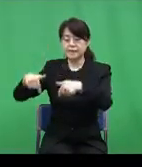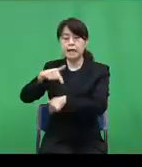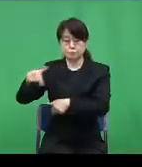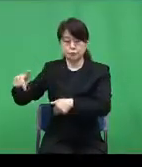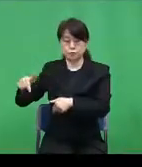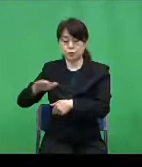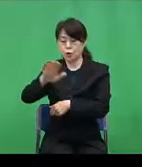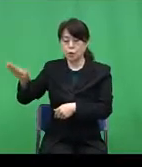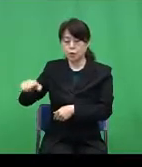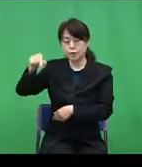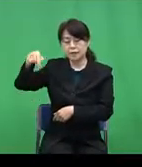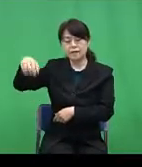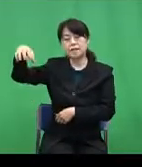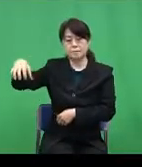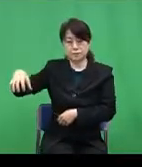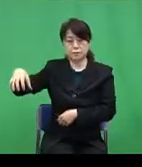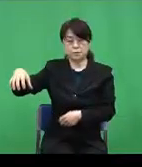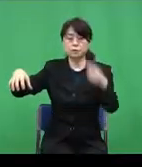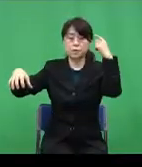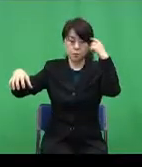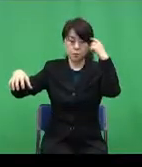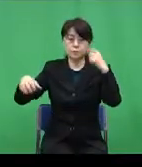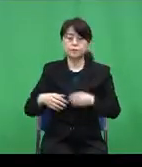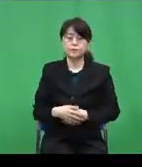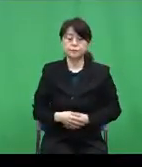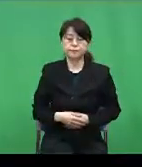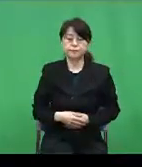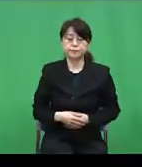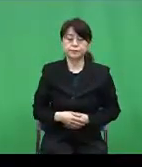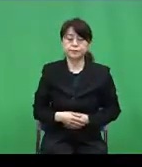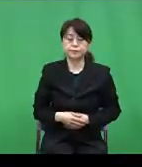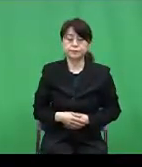っていくと思われます。まあ、そういう場所でありますから、